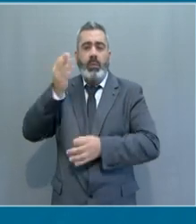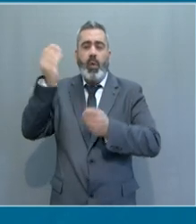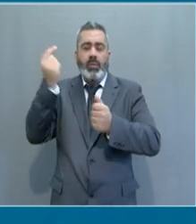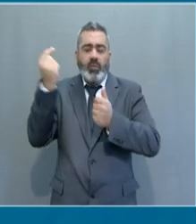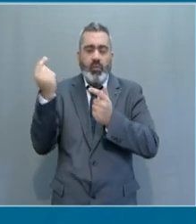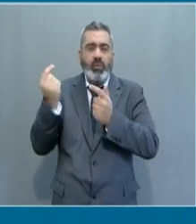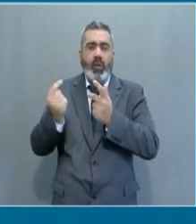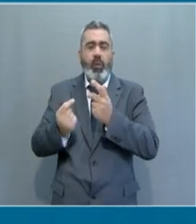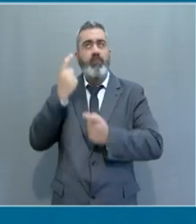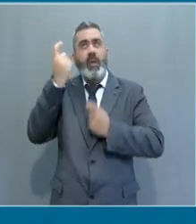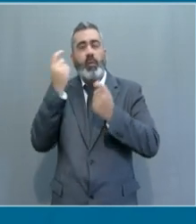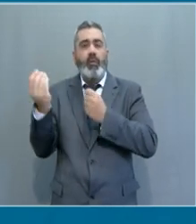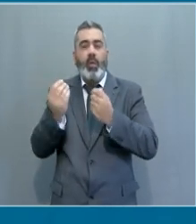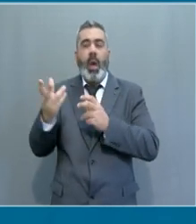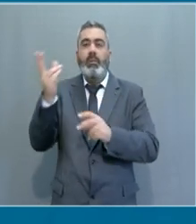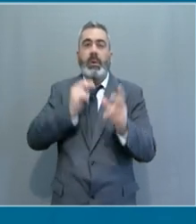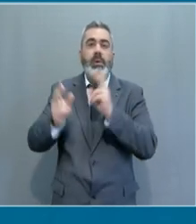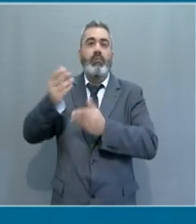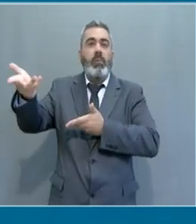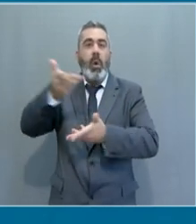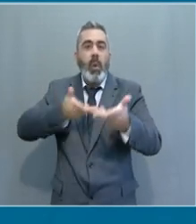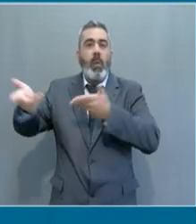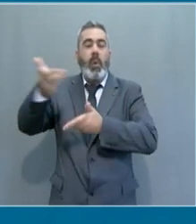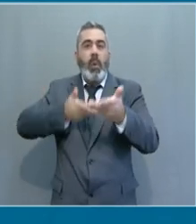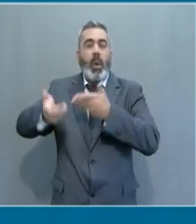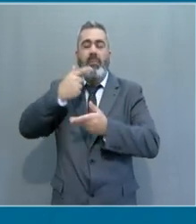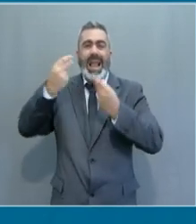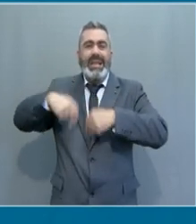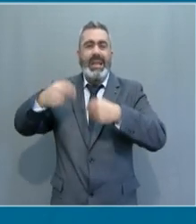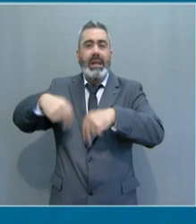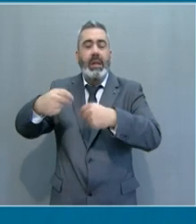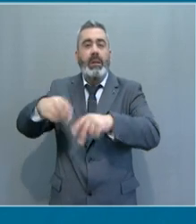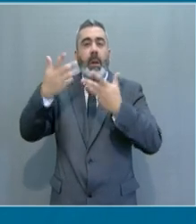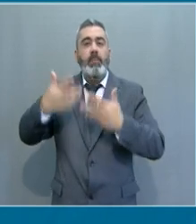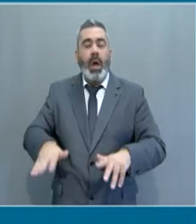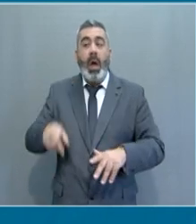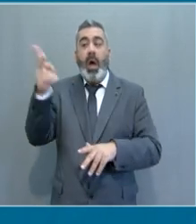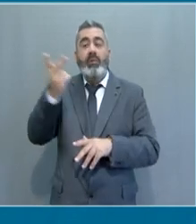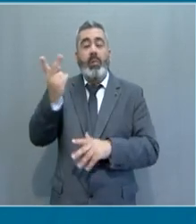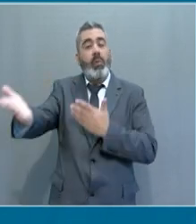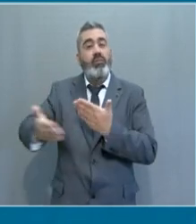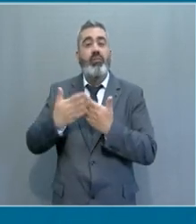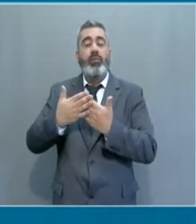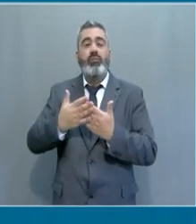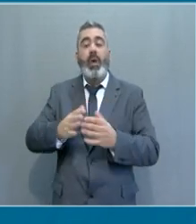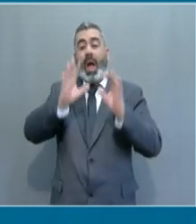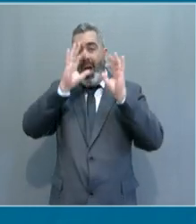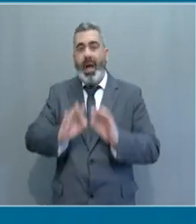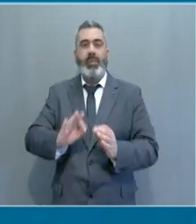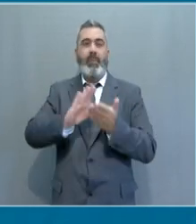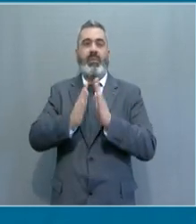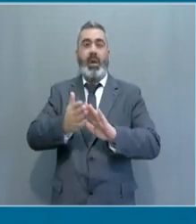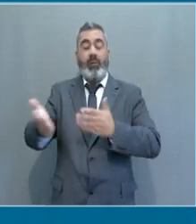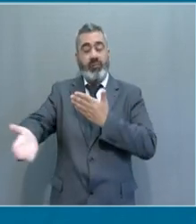τους προβληματισμούς τους, τους συζητήσαμε, βρήκαμε λύσεις και μας βοήθησαν εμπράκτως για να προχωρήσει αυτό το